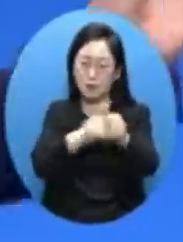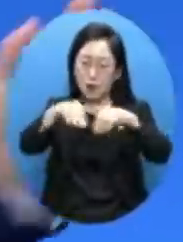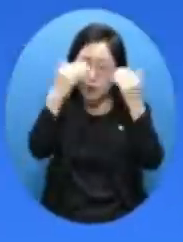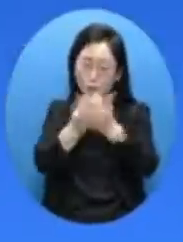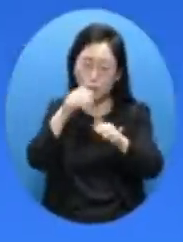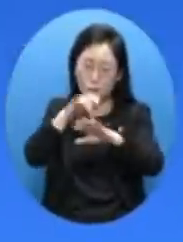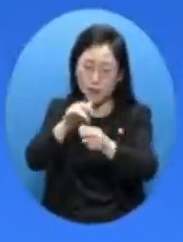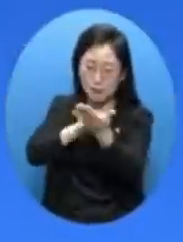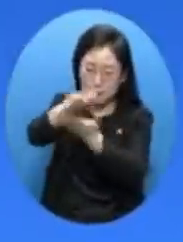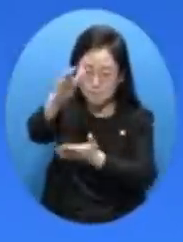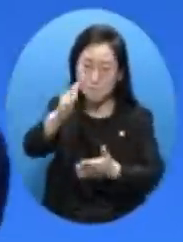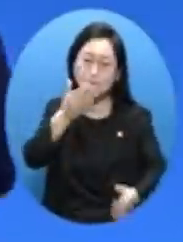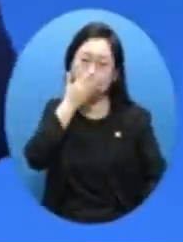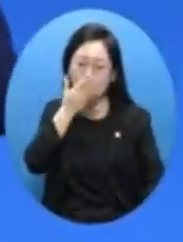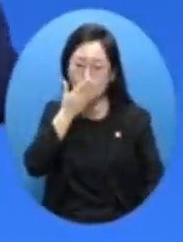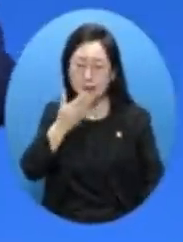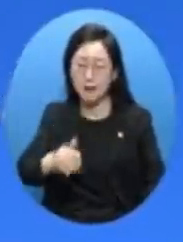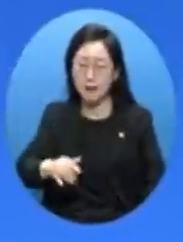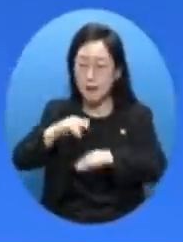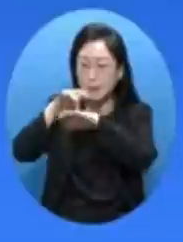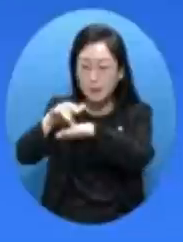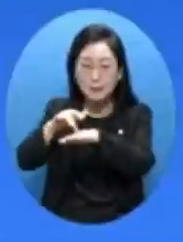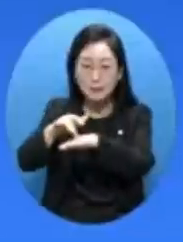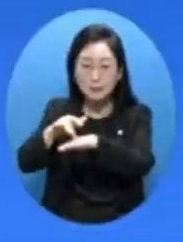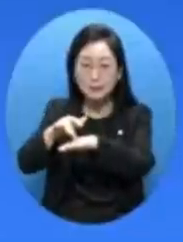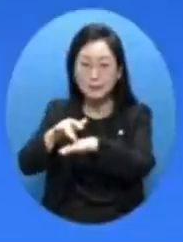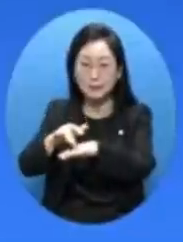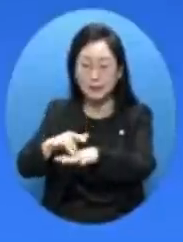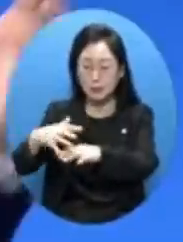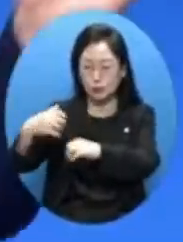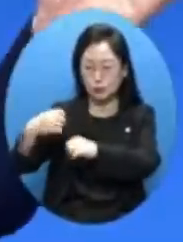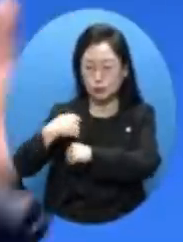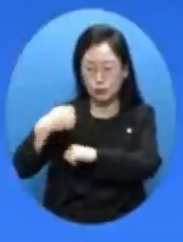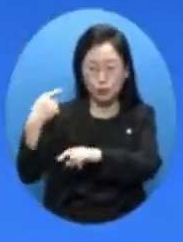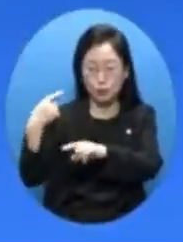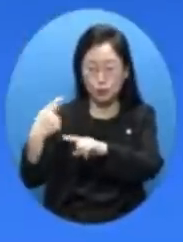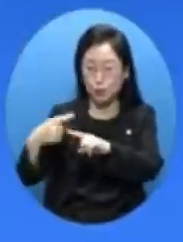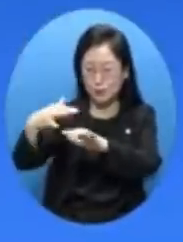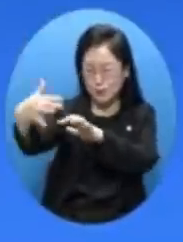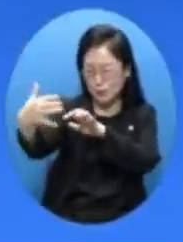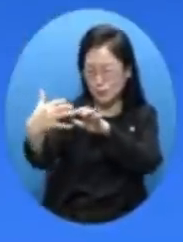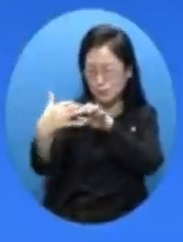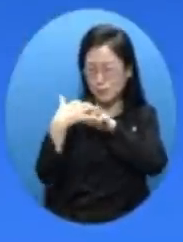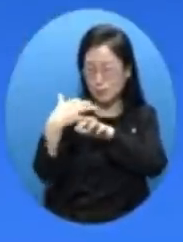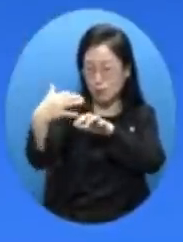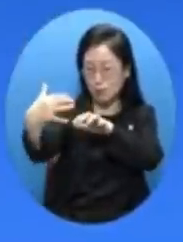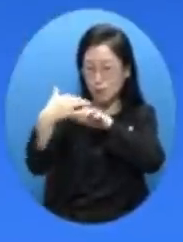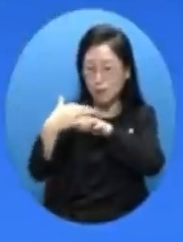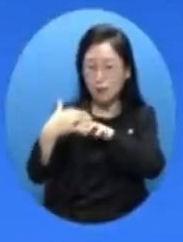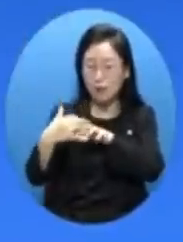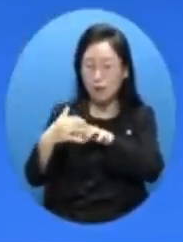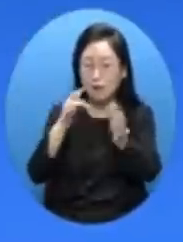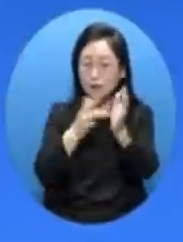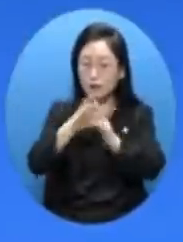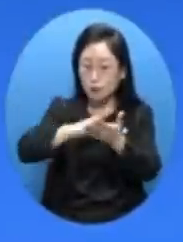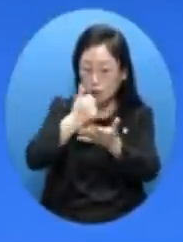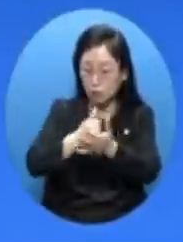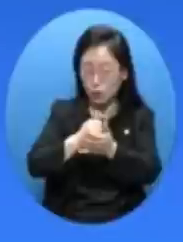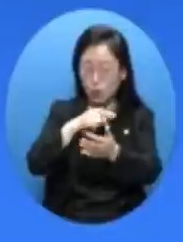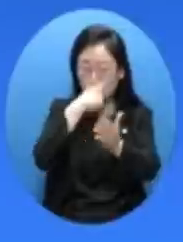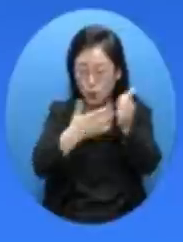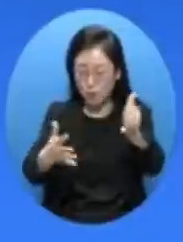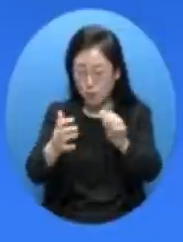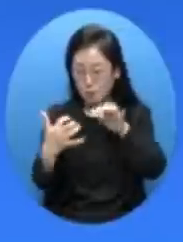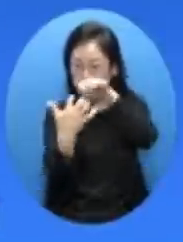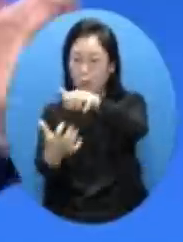물리치는 것입니다. 아무리 마귀가 군대같이 때를 지어 몰려온다고 할지라도 예수의 보혈의 능력으로 단번에 저들을 물리치게